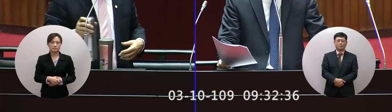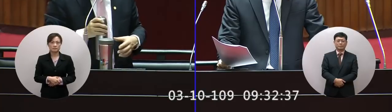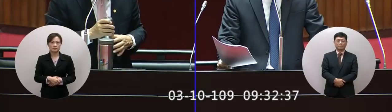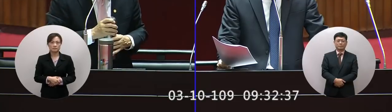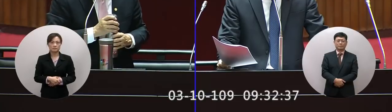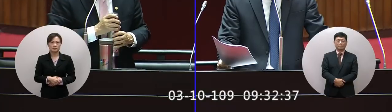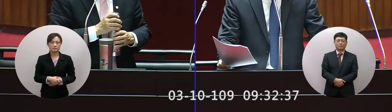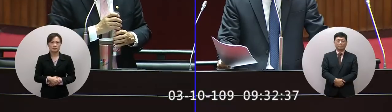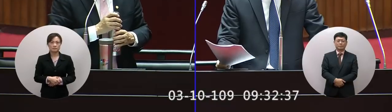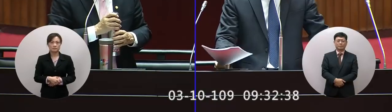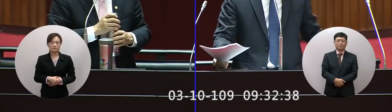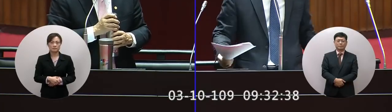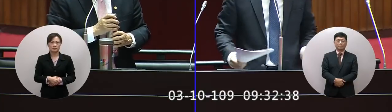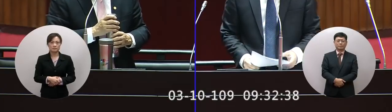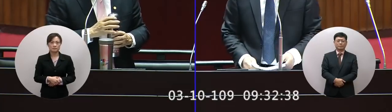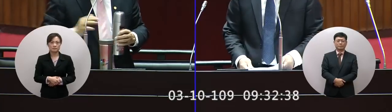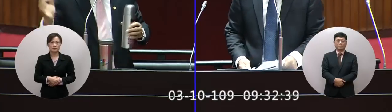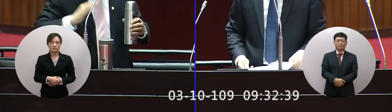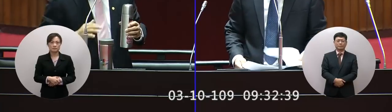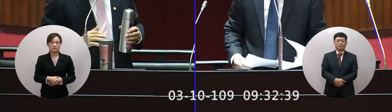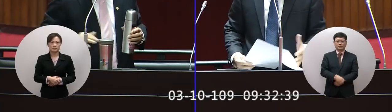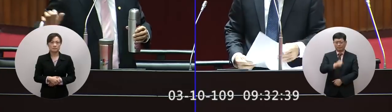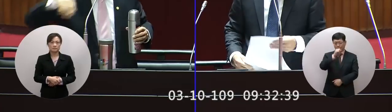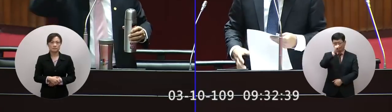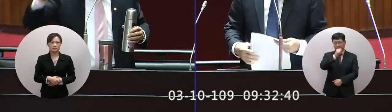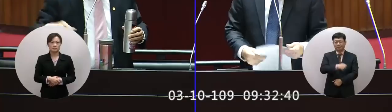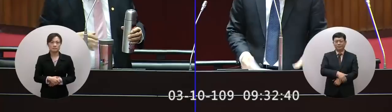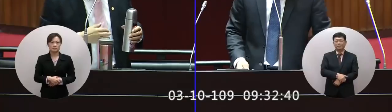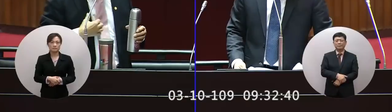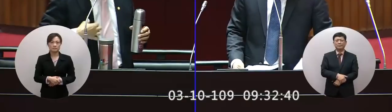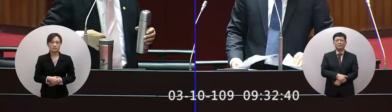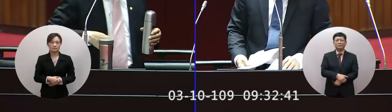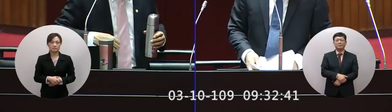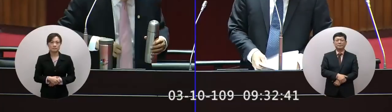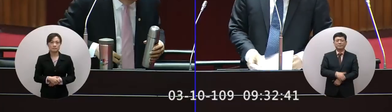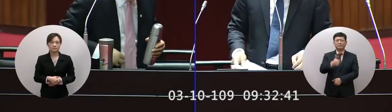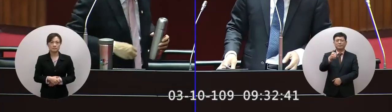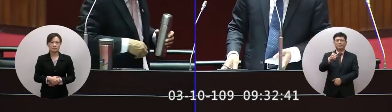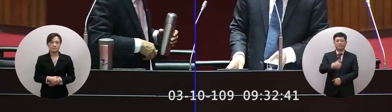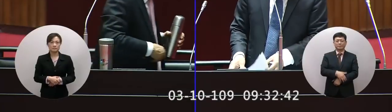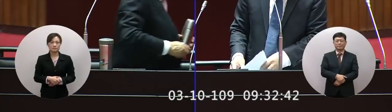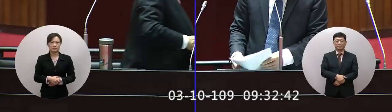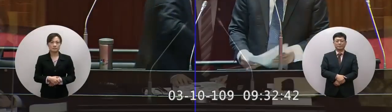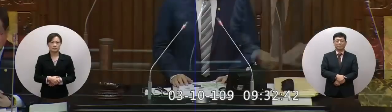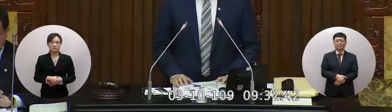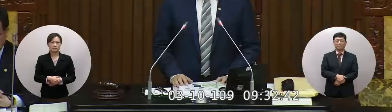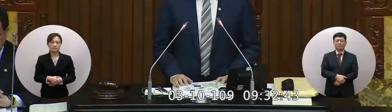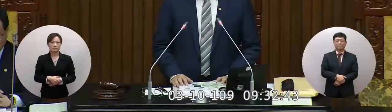好，谢谢。